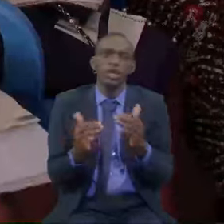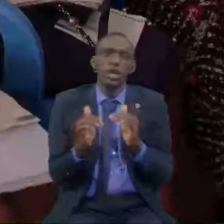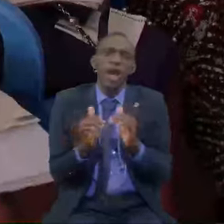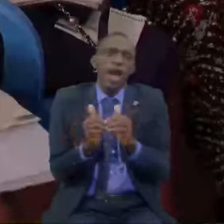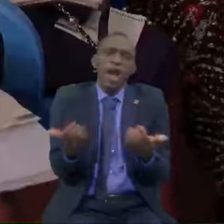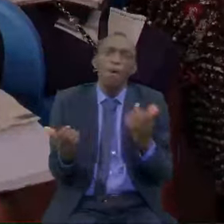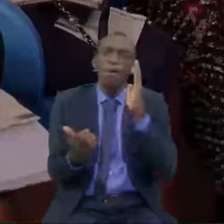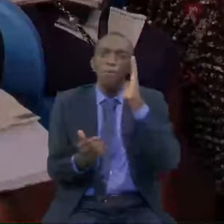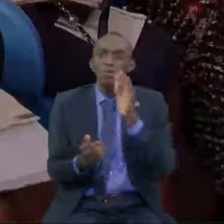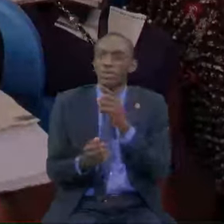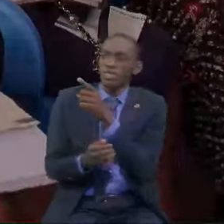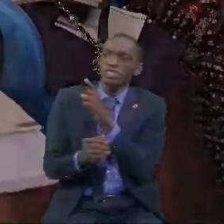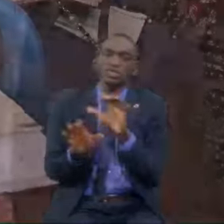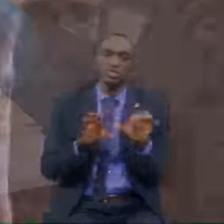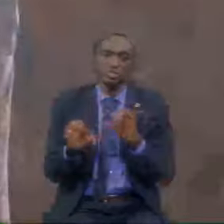Comment le fera-t-il?